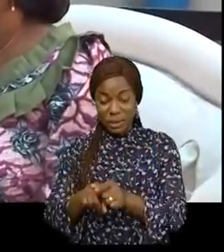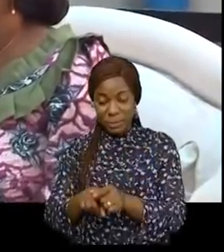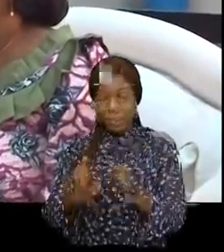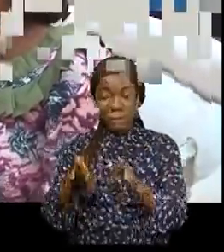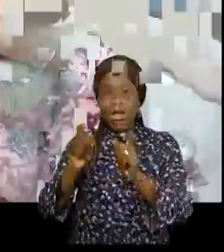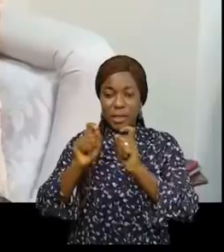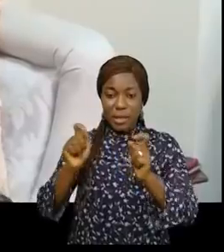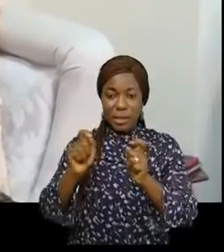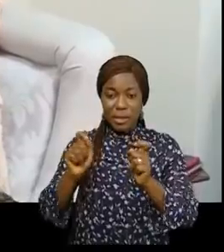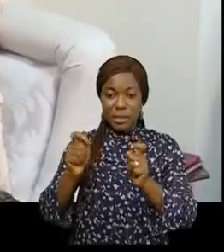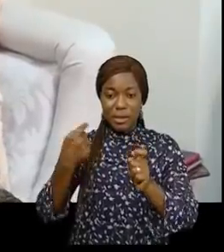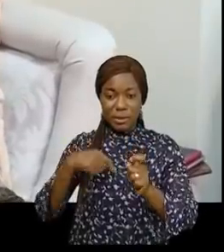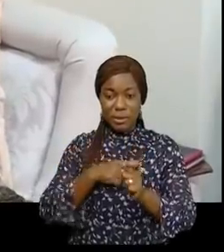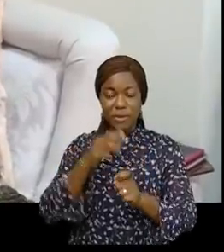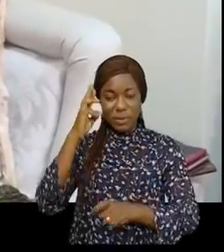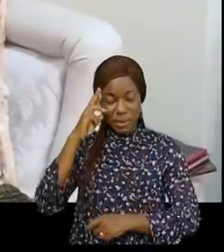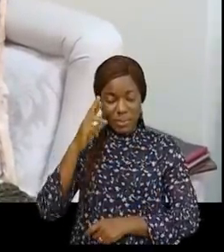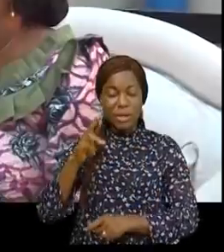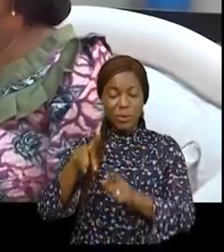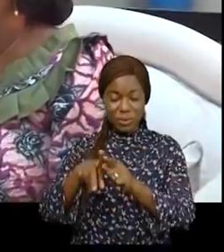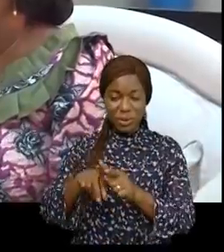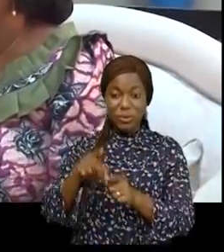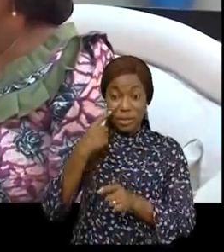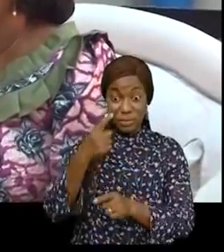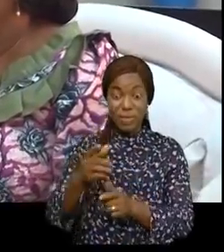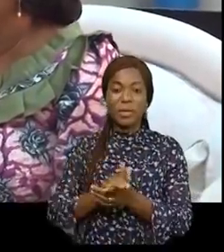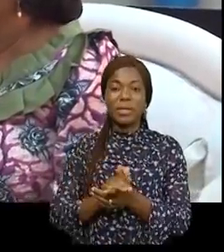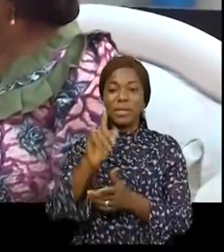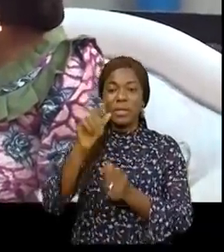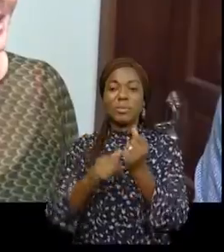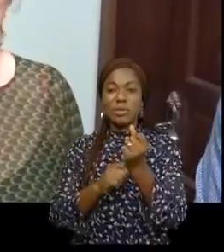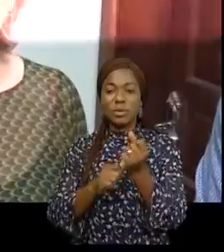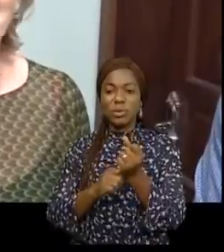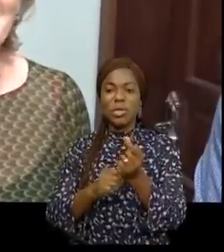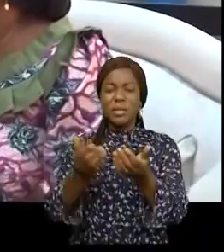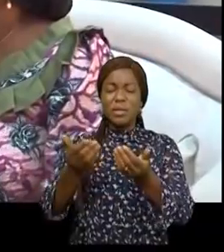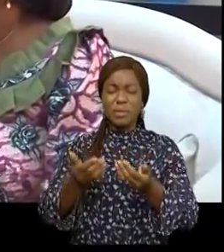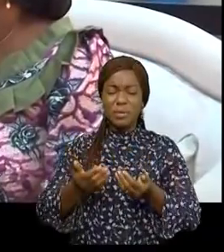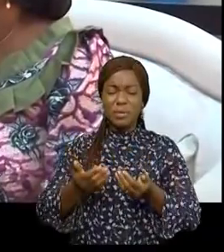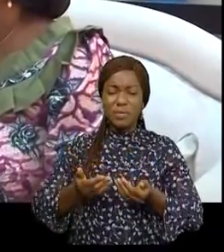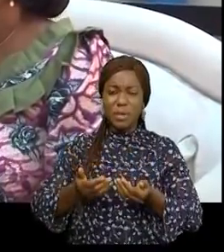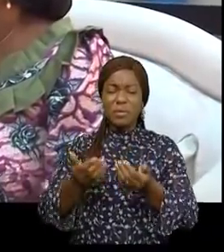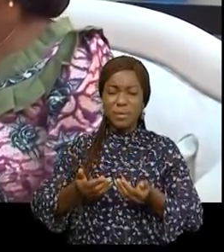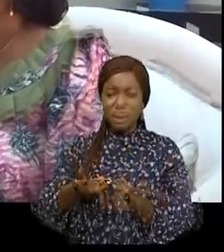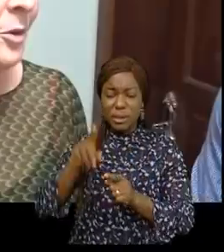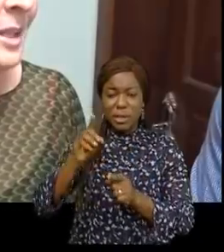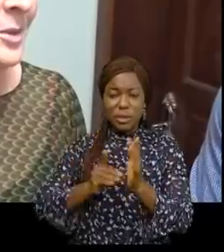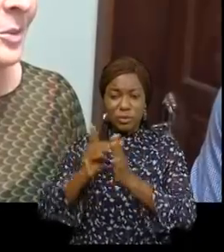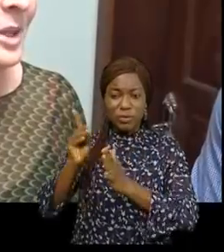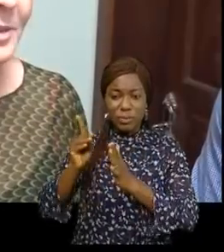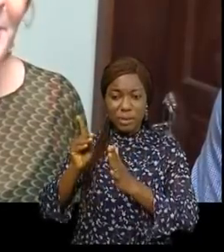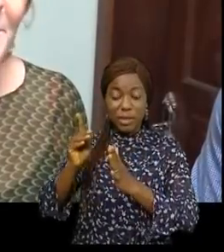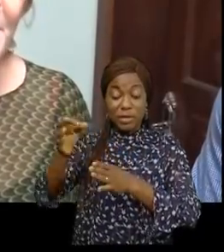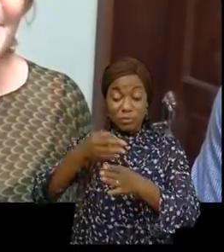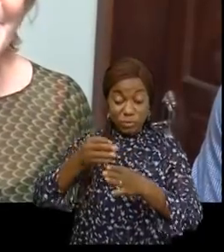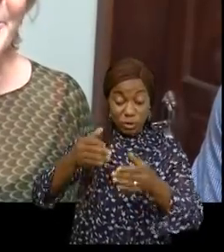très modestement, je le rappelle. En tout cas, on a vu quelqu'un d'extrêmement passionné, d'engagé sur le terrain. De la formation au